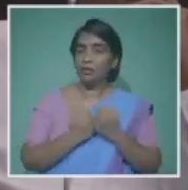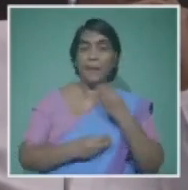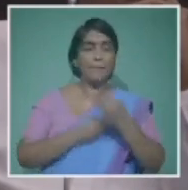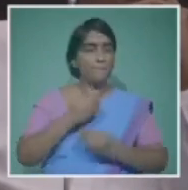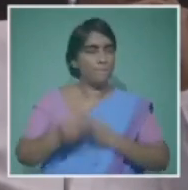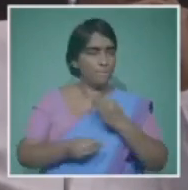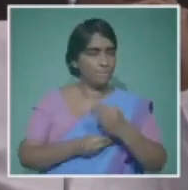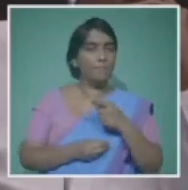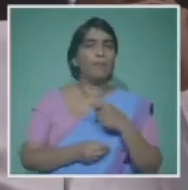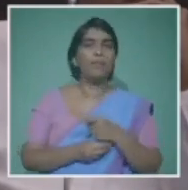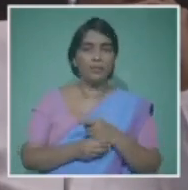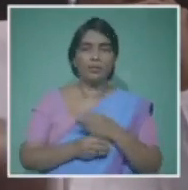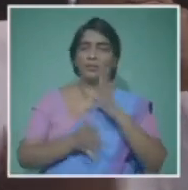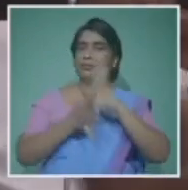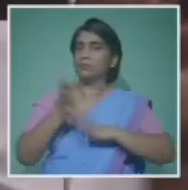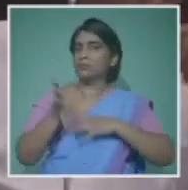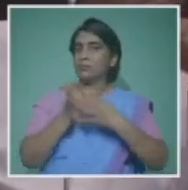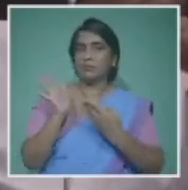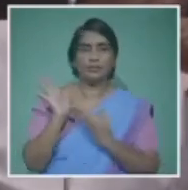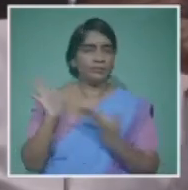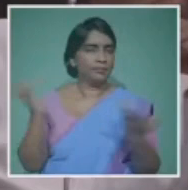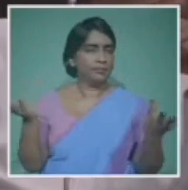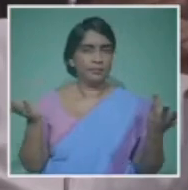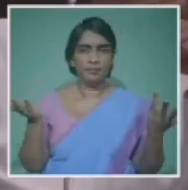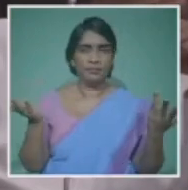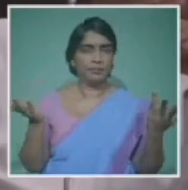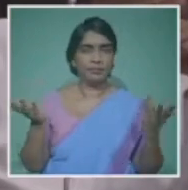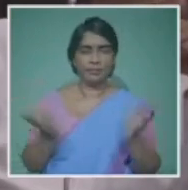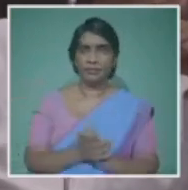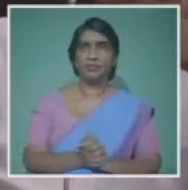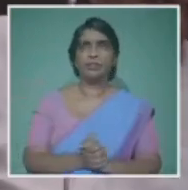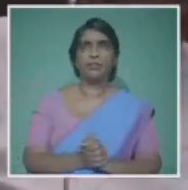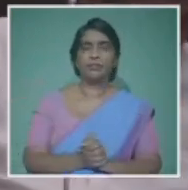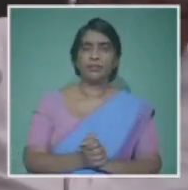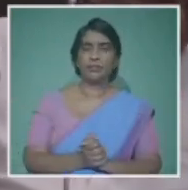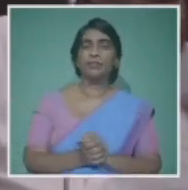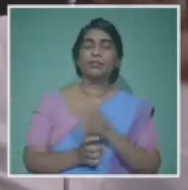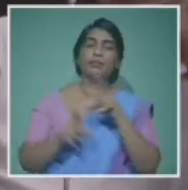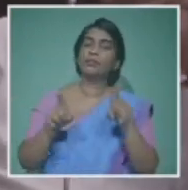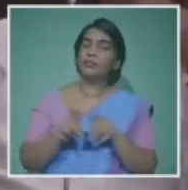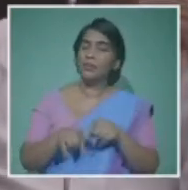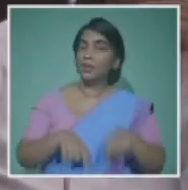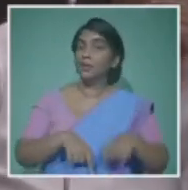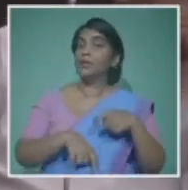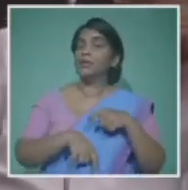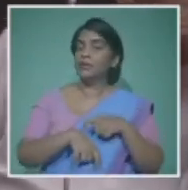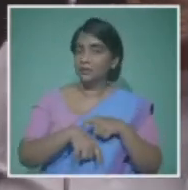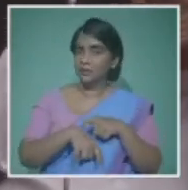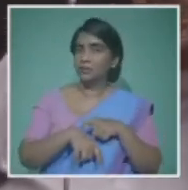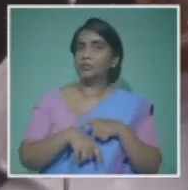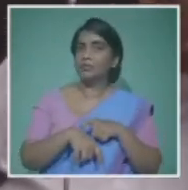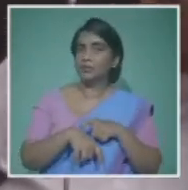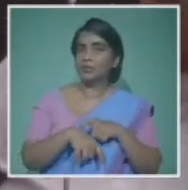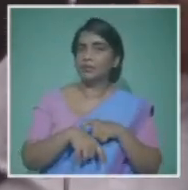jenah, mei ayuh inne, mei ayuh inne. Ani mesti saya mei awas tabi di.